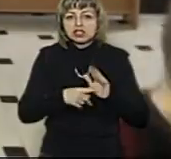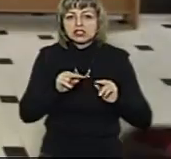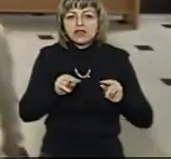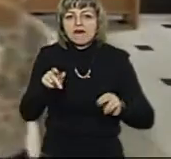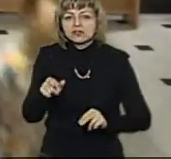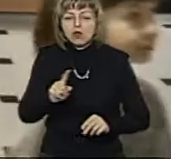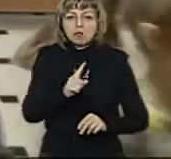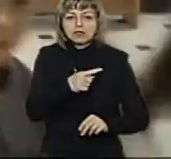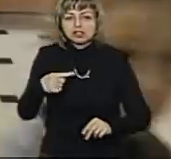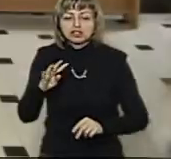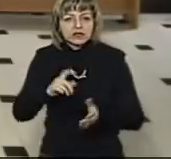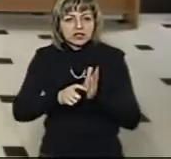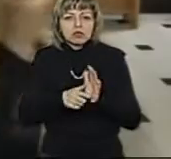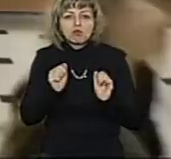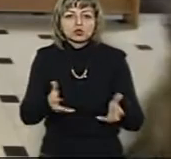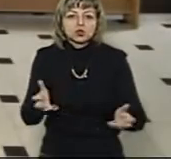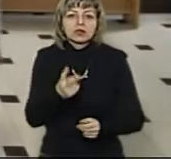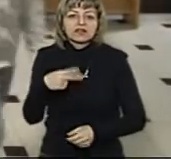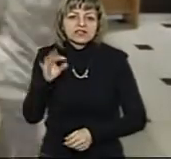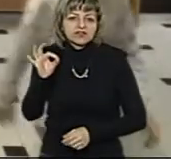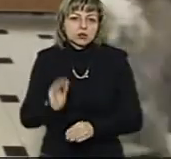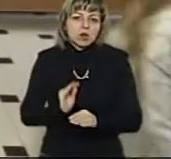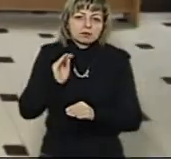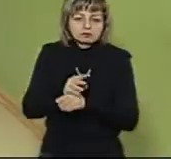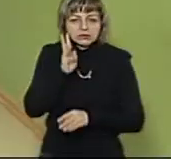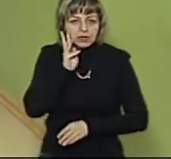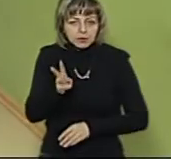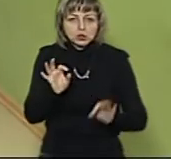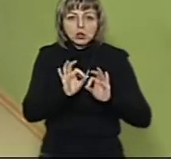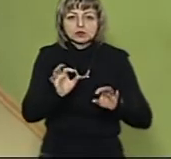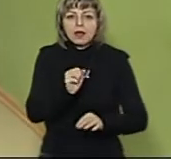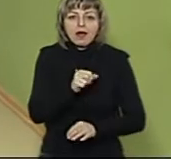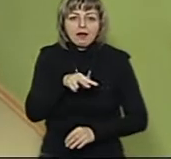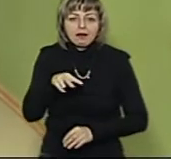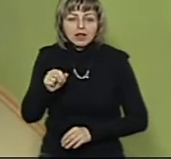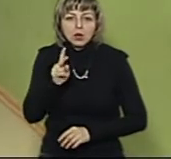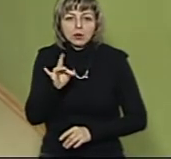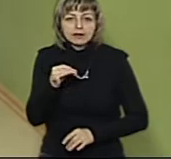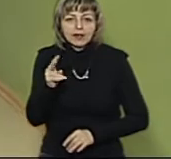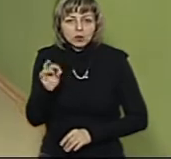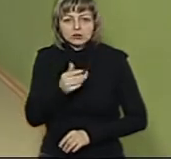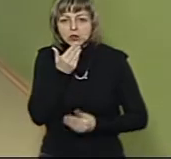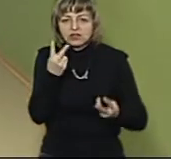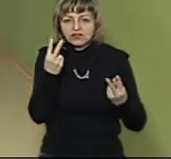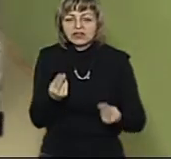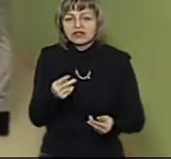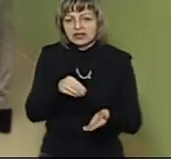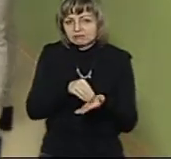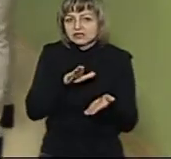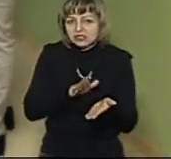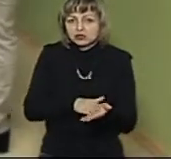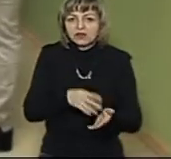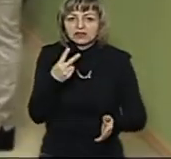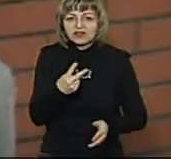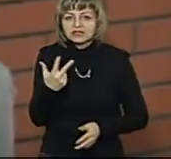вчителів початкових класів з Волині можуть отримати на 20% більшу зарплату, розповіла Алла Корнейко. За останні 2 дні на сертифікацію